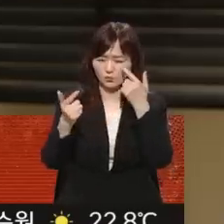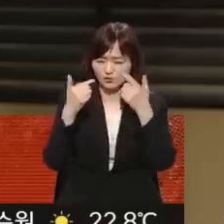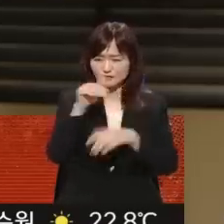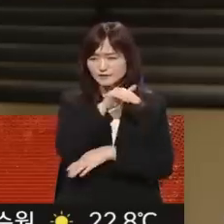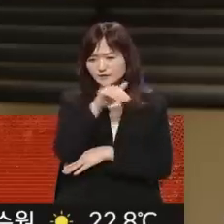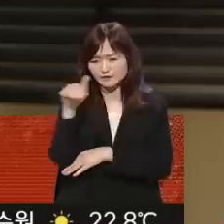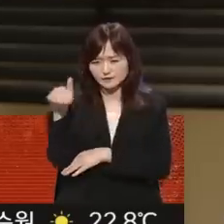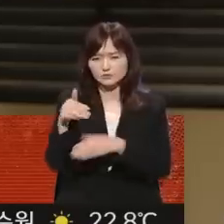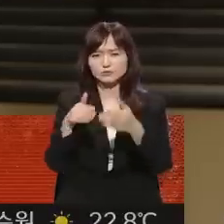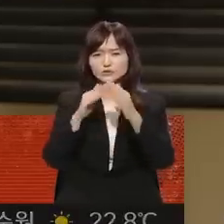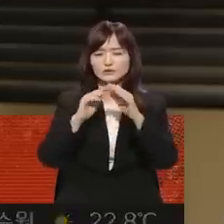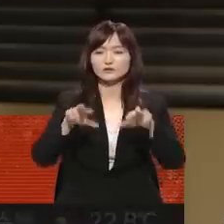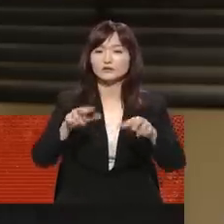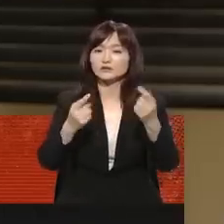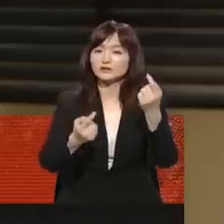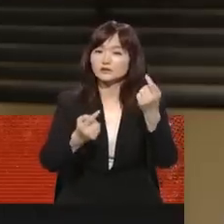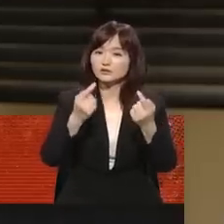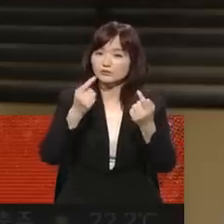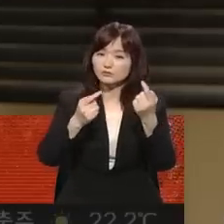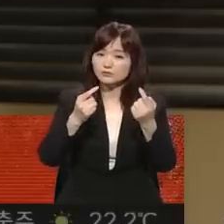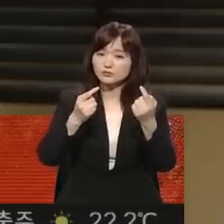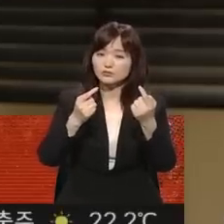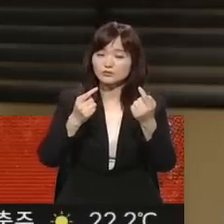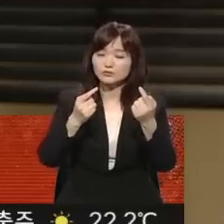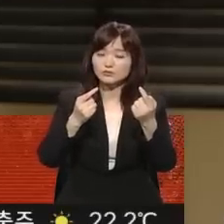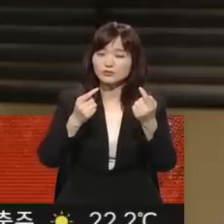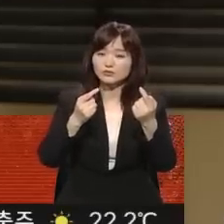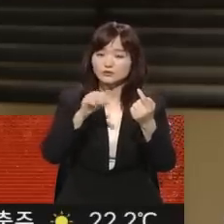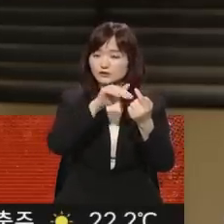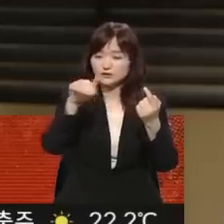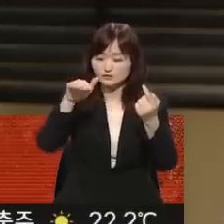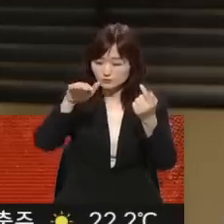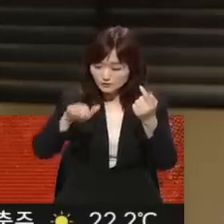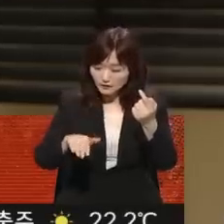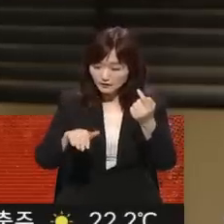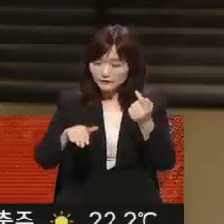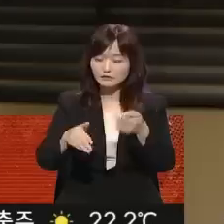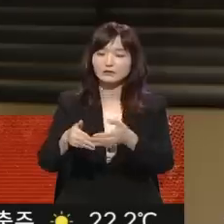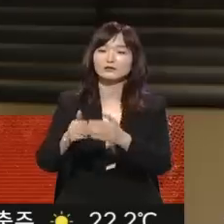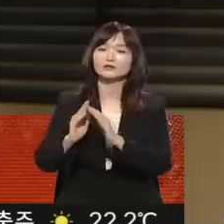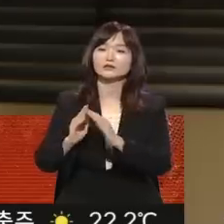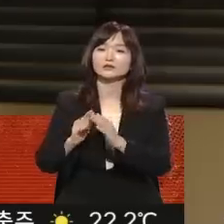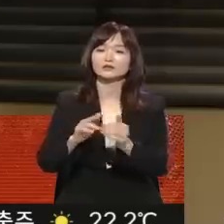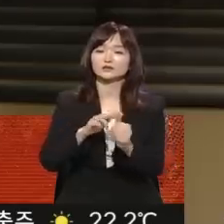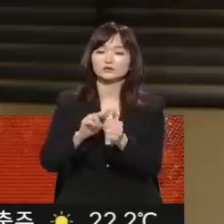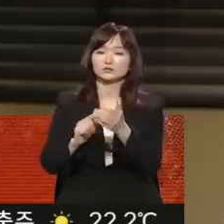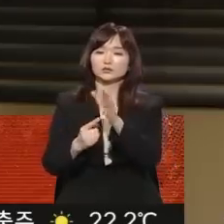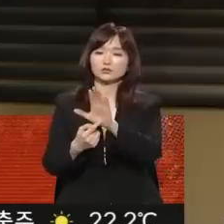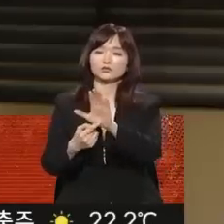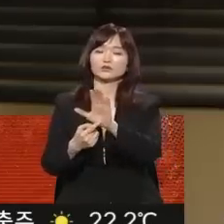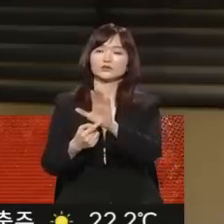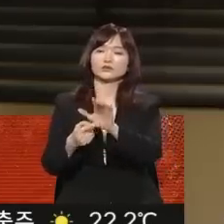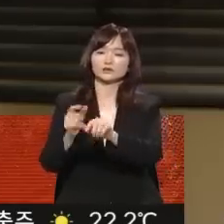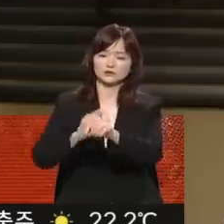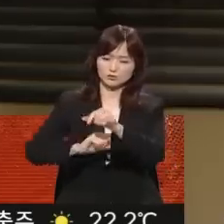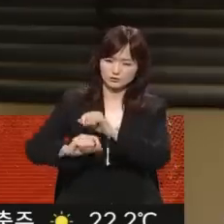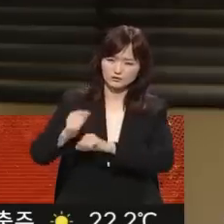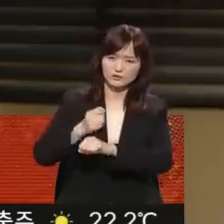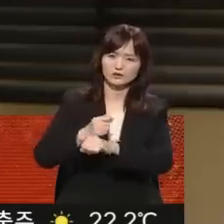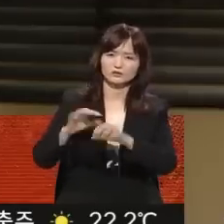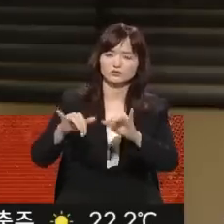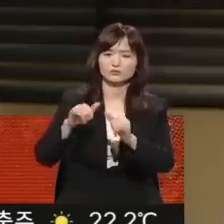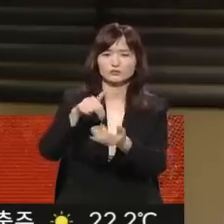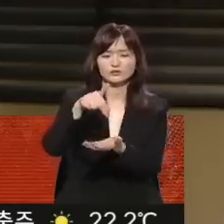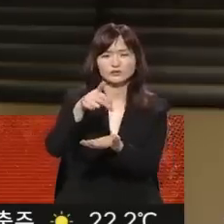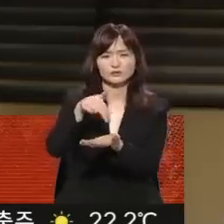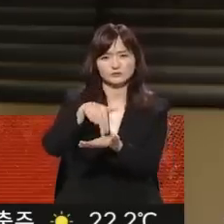그리고 좀 더 지금보다는 좀 낮은 수준의 기준을 마련해서 신상공개를 적극적으로 하는 것이 오히려 국민법 검정